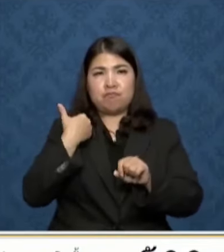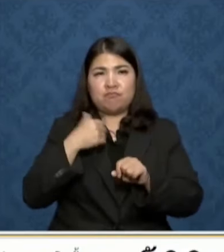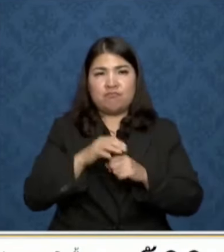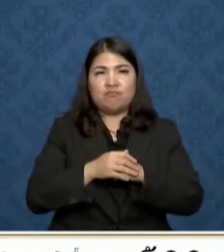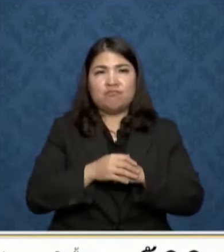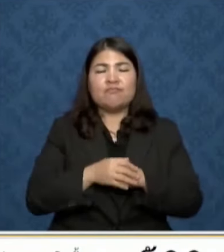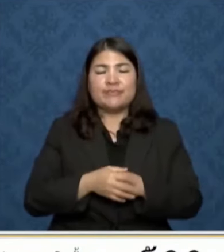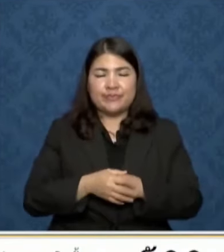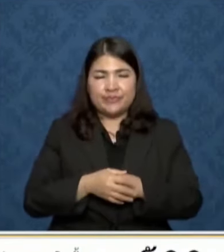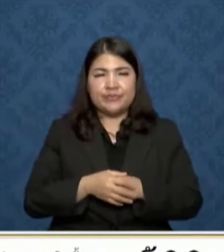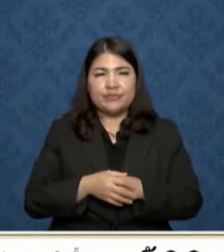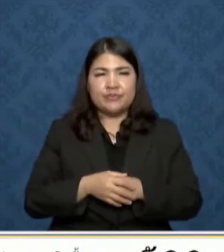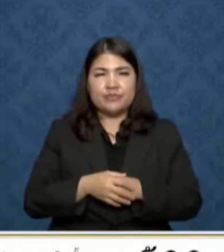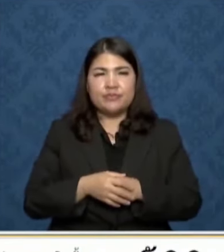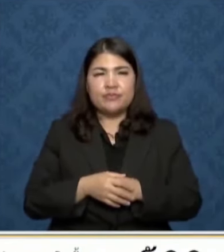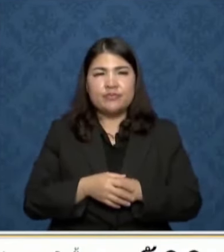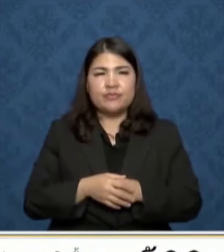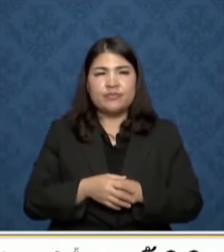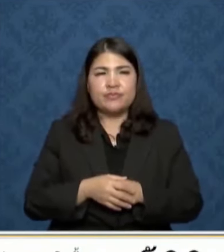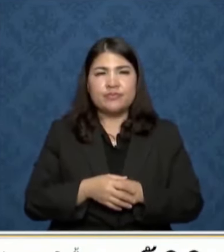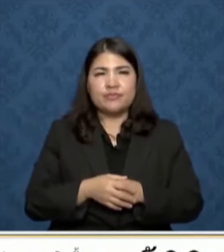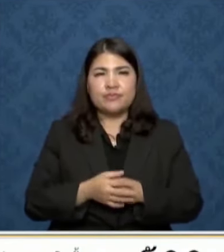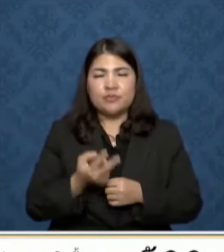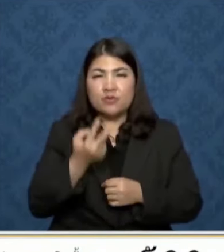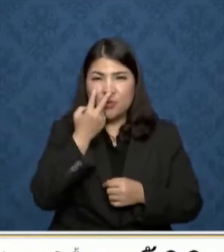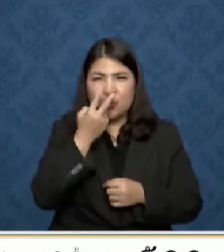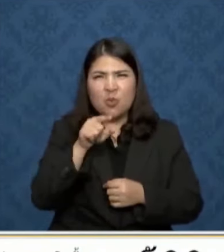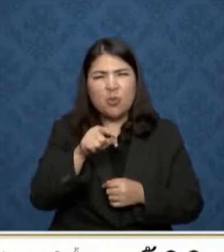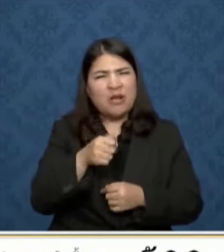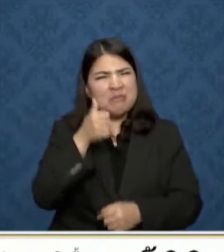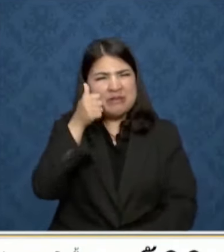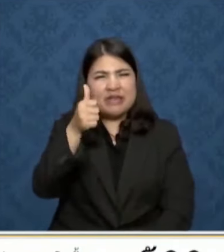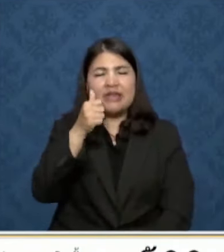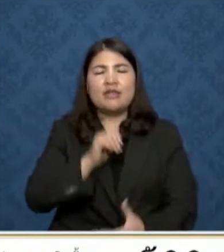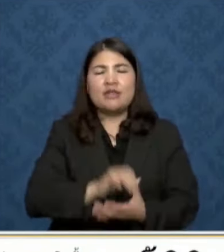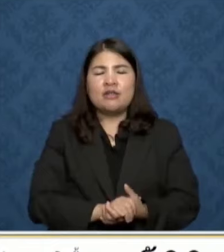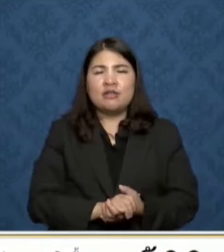้ผ่าสปอ์ตก 1 ใน 5 คนนแะแล้วเราก็จะเหนวผลลบค้ข้ดี